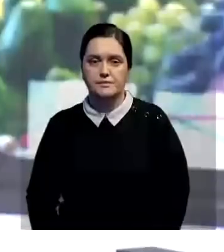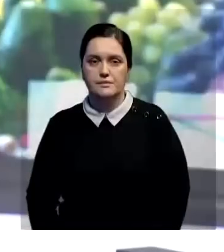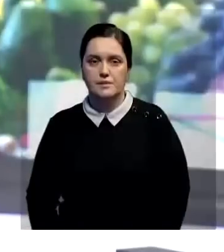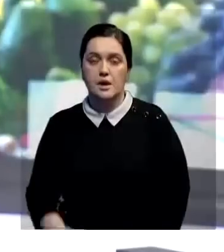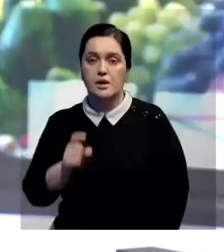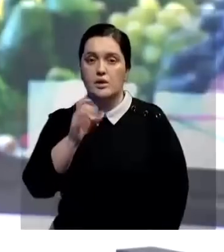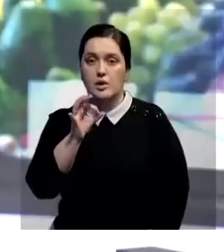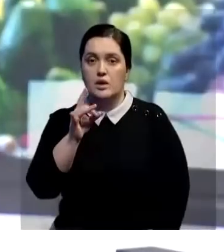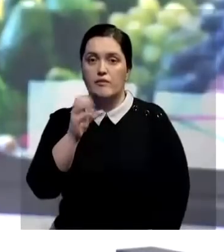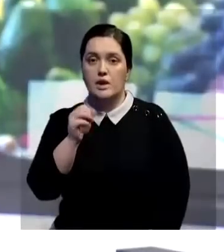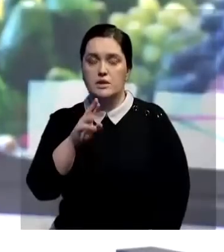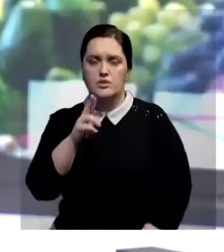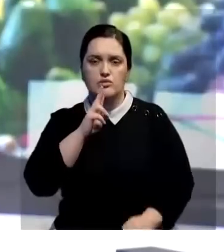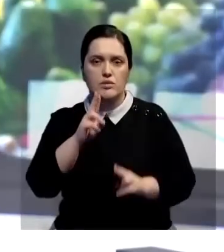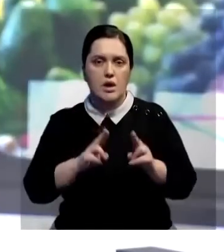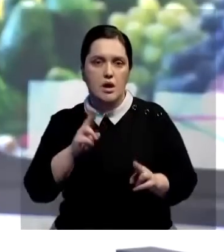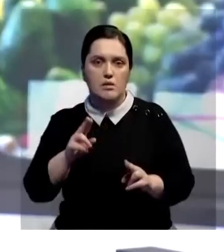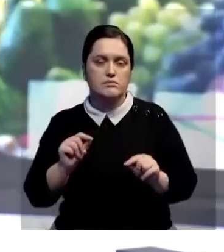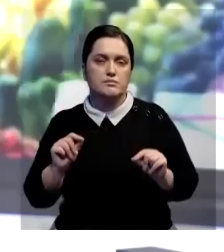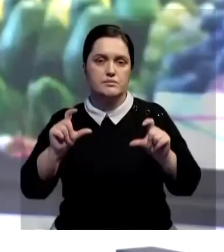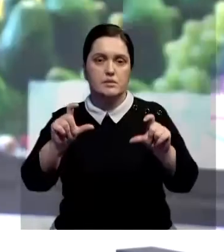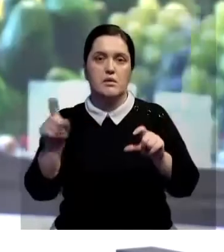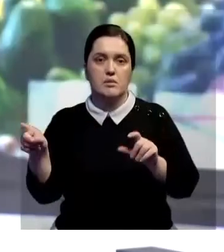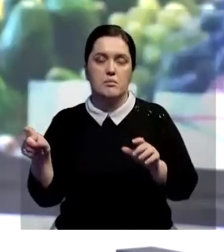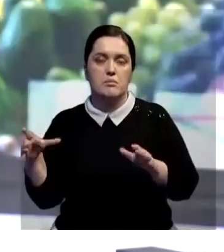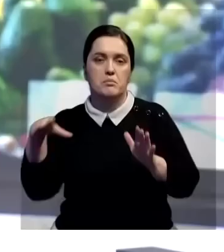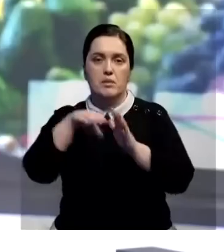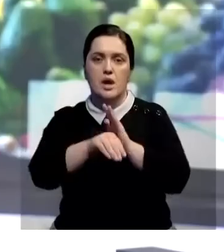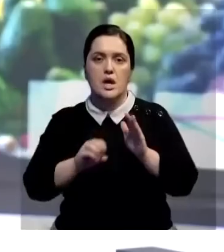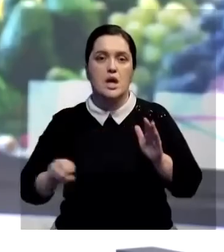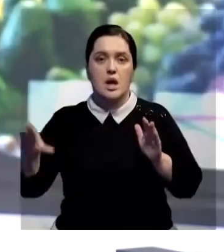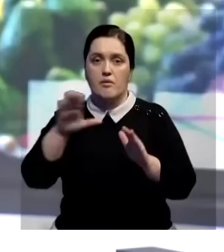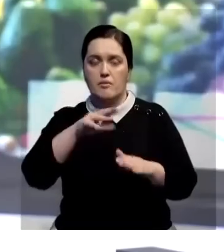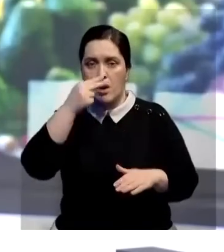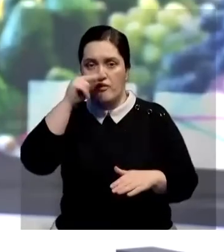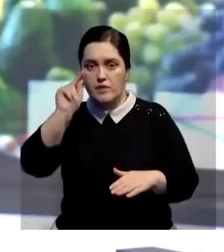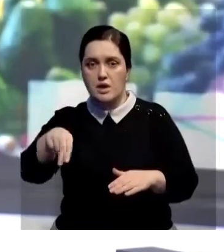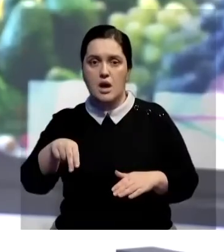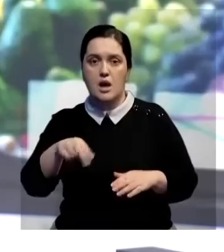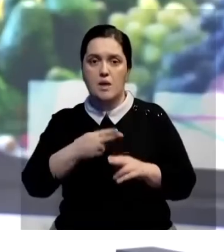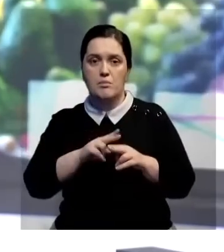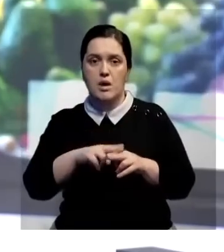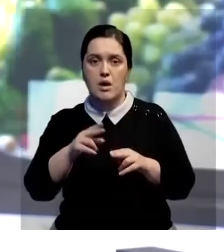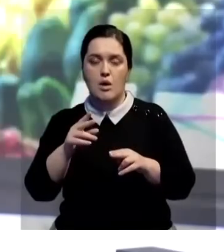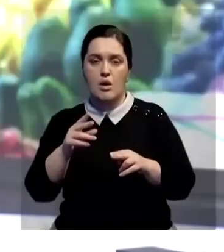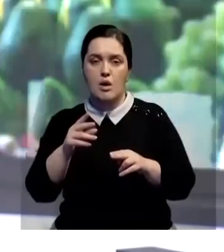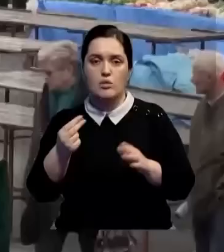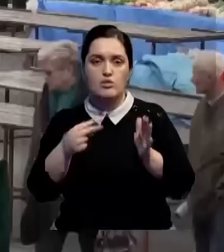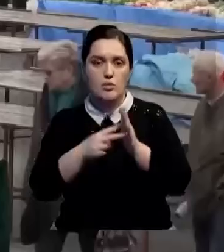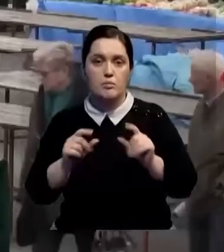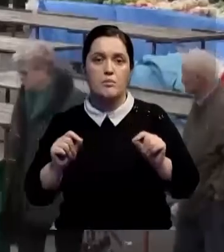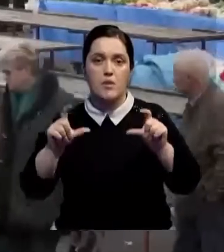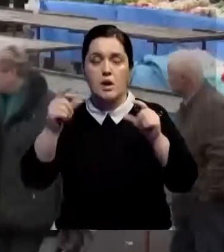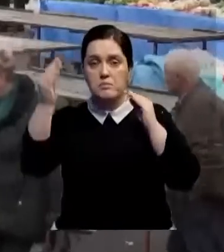Жители Хорватии жалуются на рост цен после перехода в еврозону. Они обвиняют представителей розничной торговли в округлении стоимости товаров. С этим